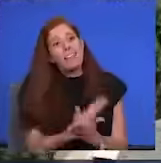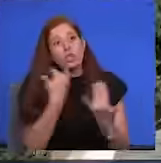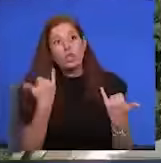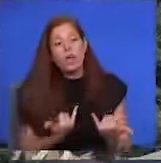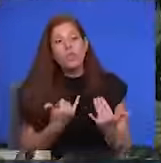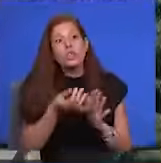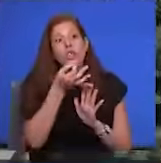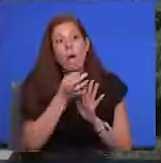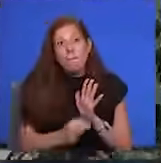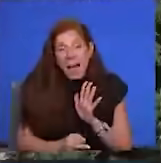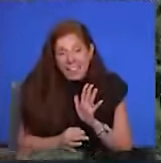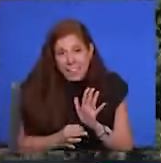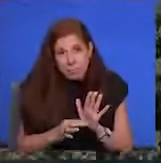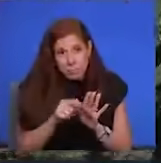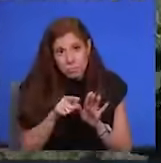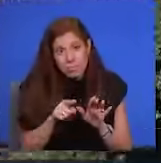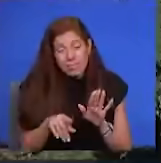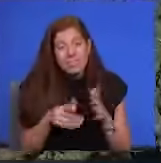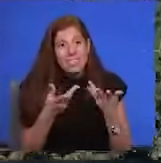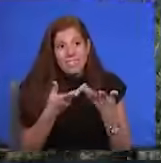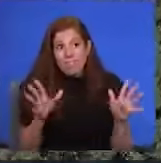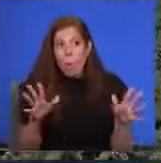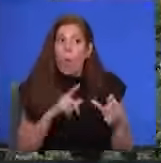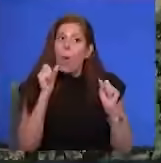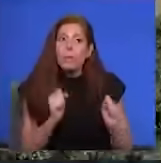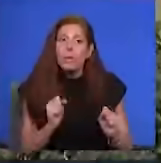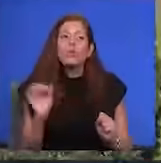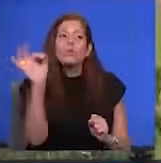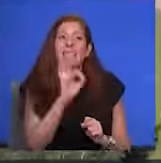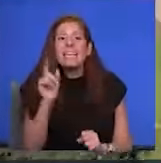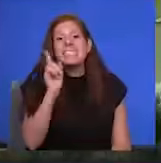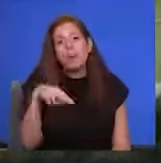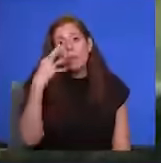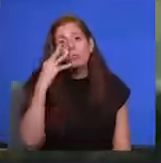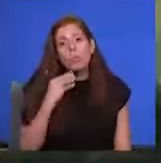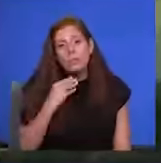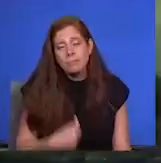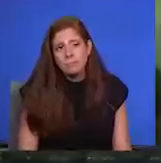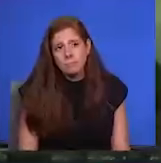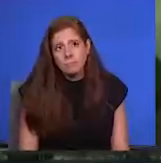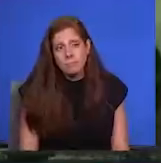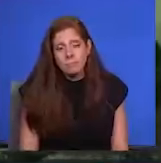גם נחשפו, לא בטוח שהם עדיין צריכים להיות מרוצים.